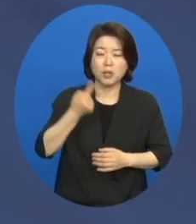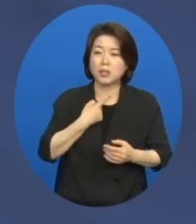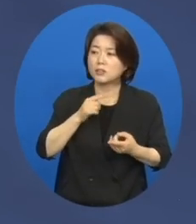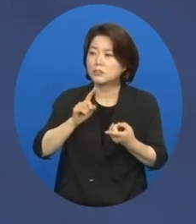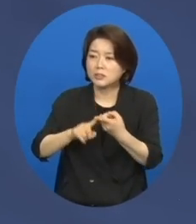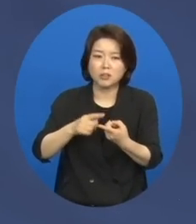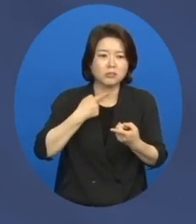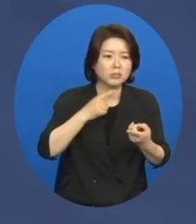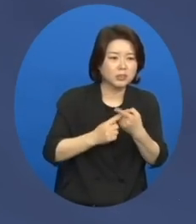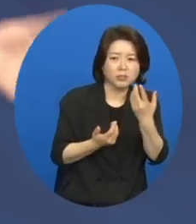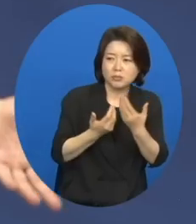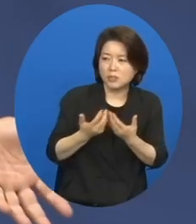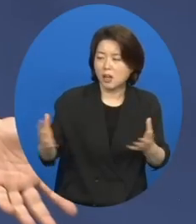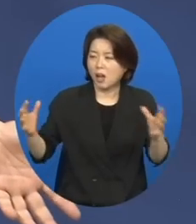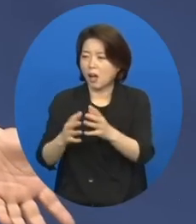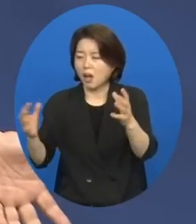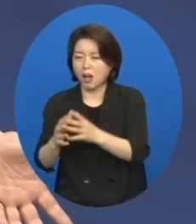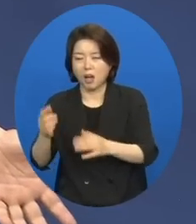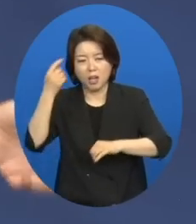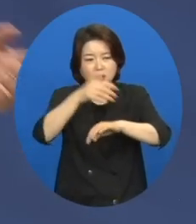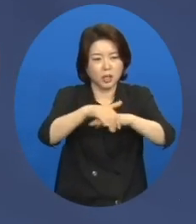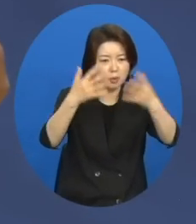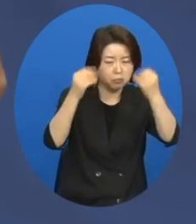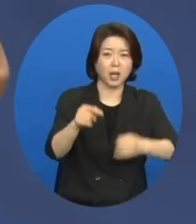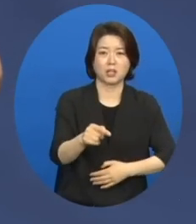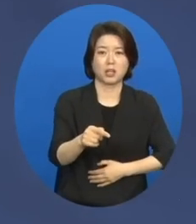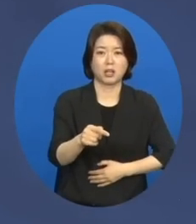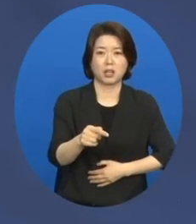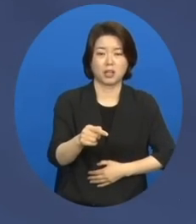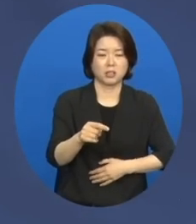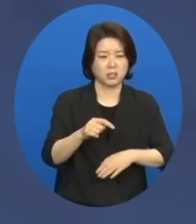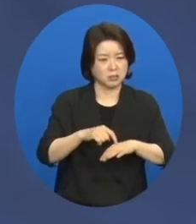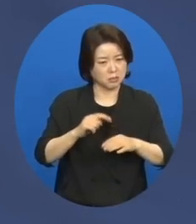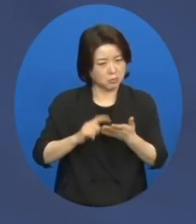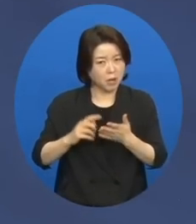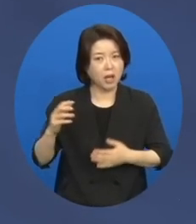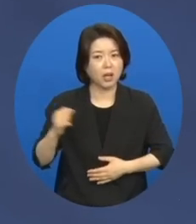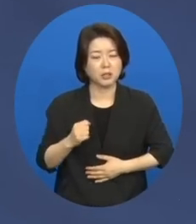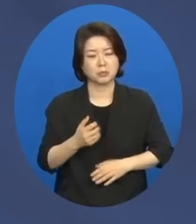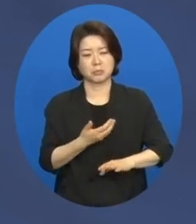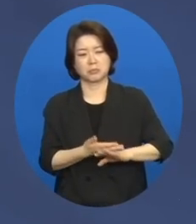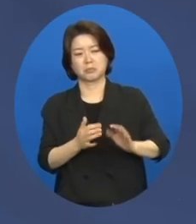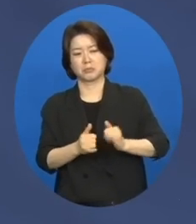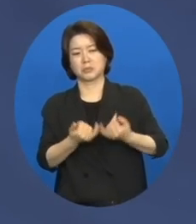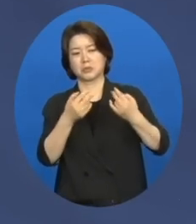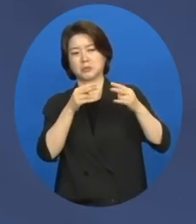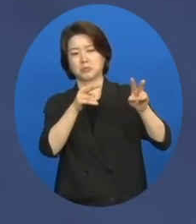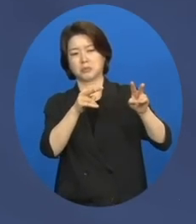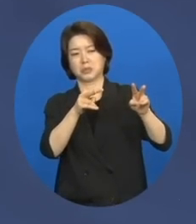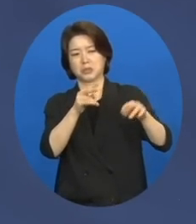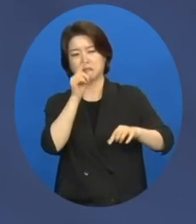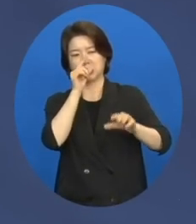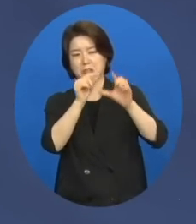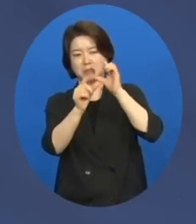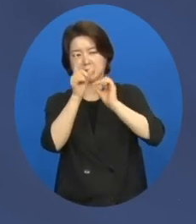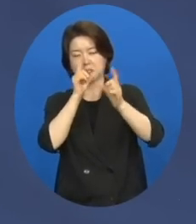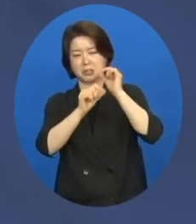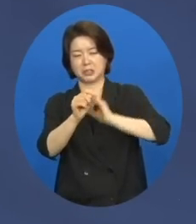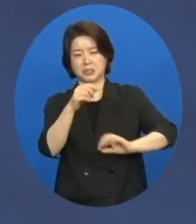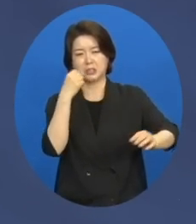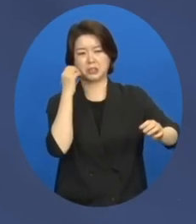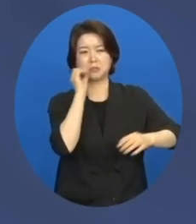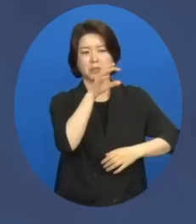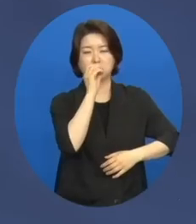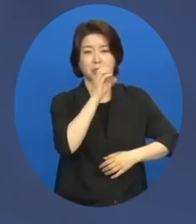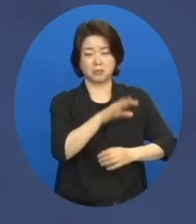붙이고 살아? 웬 계획들이 그렇게 많아? 뭐 이런 마음으로 다른 사람들을 말에 가시돋친 말을 하고 사람들의